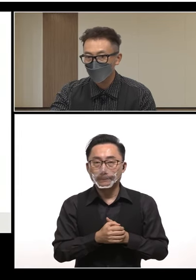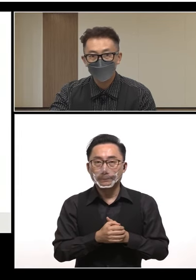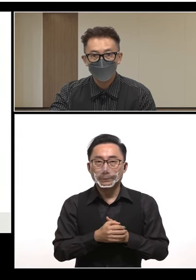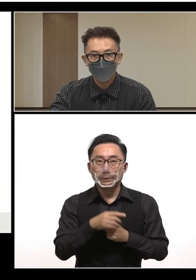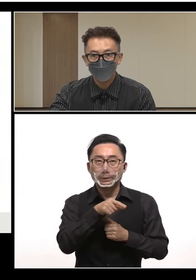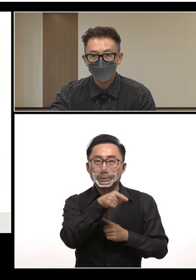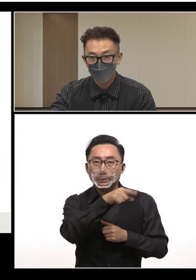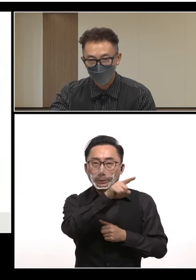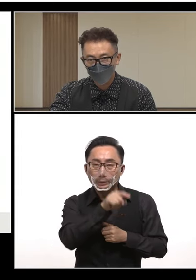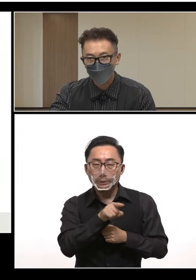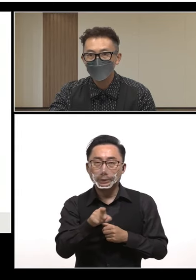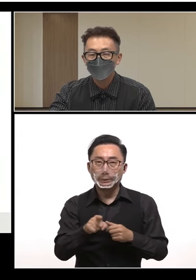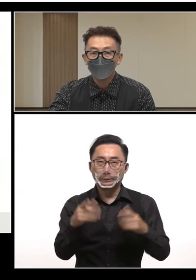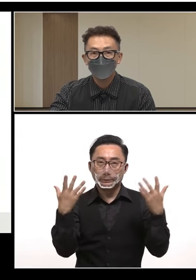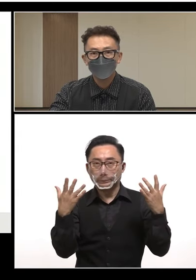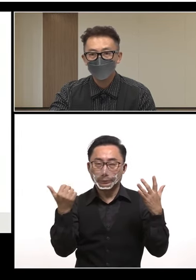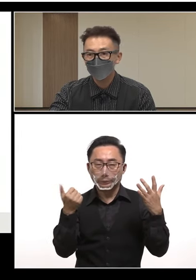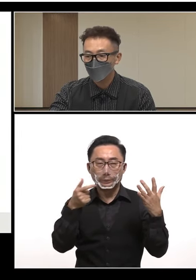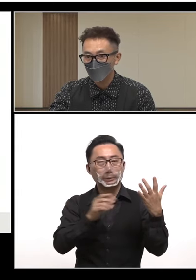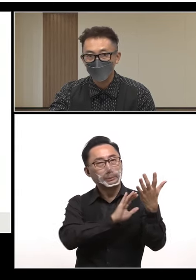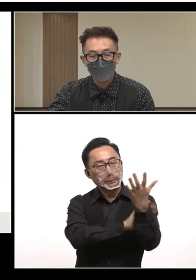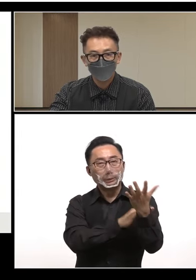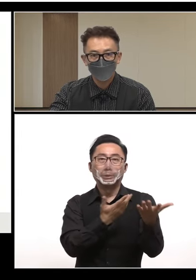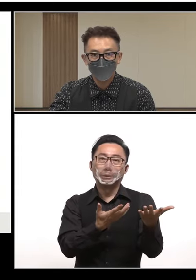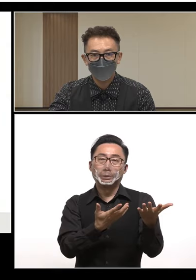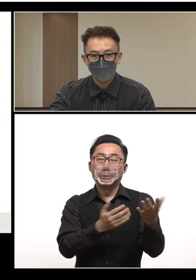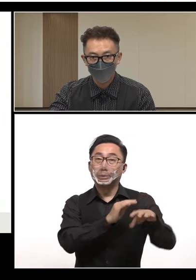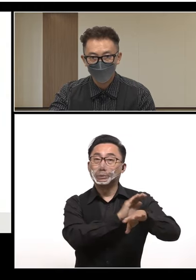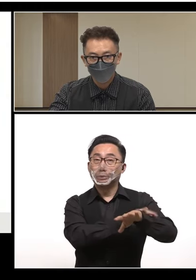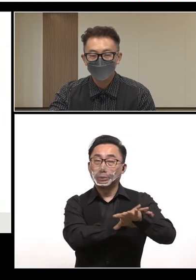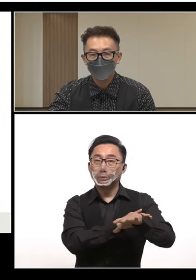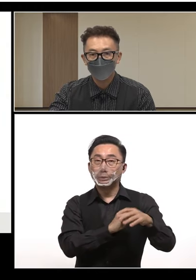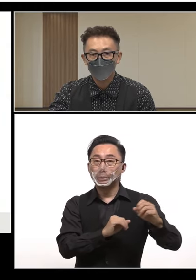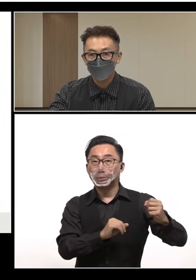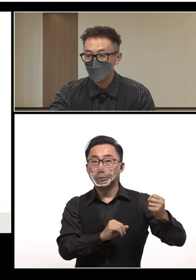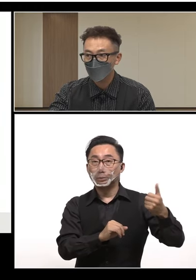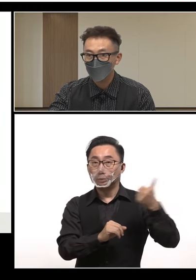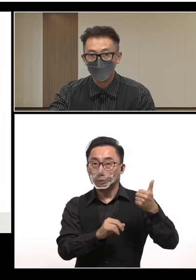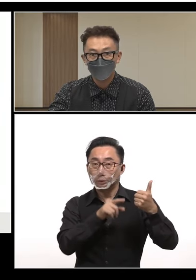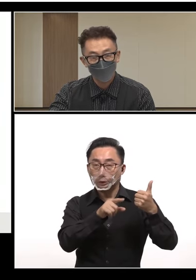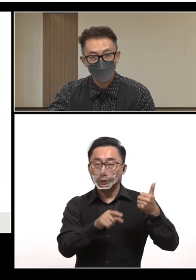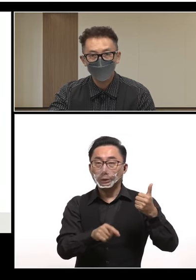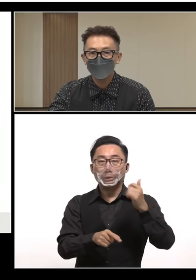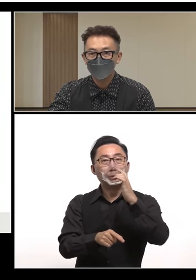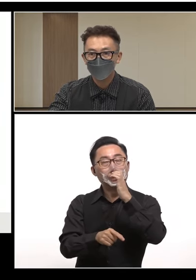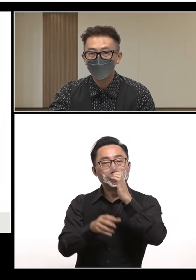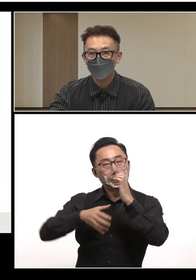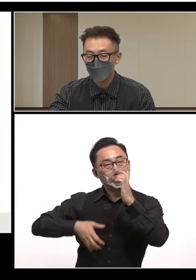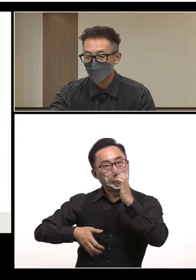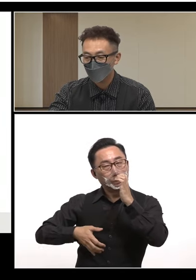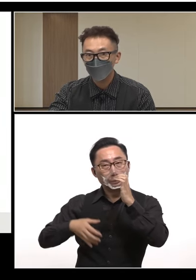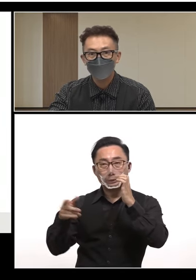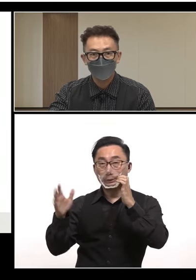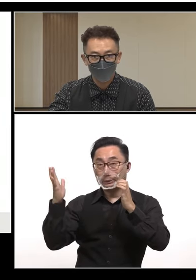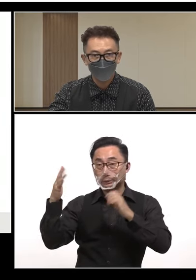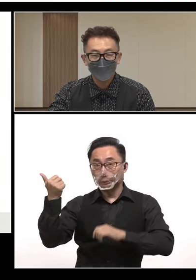能夠雙手去到協調得到啦，咁有啲佢可能左手會靈活啲嘅，咁可能就可以吹圓號啦，右手靈活啲